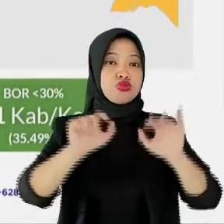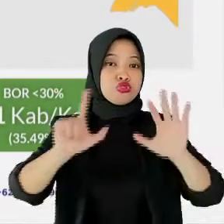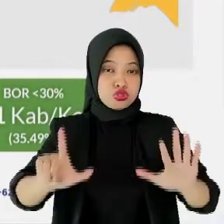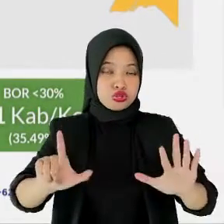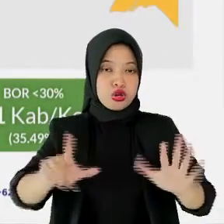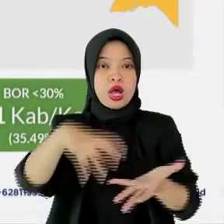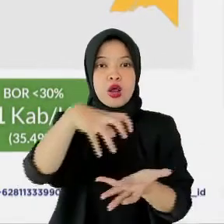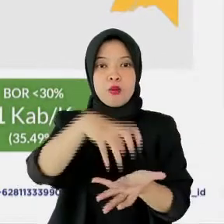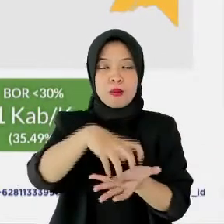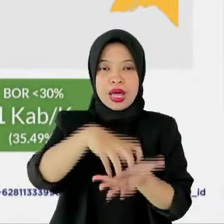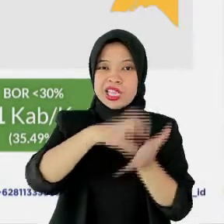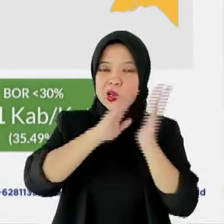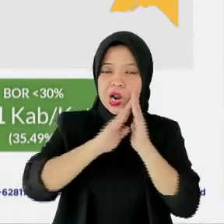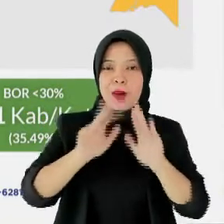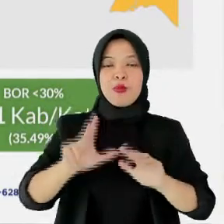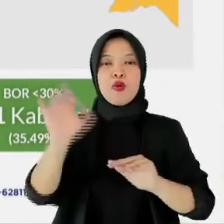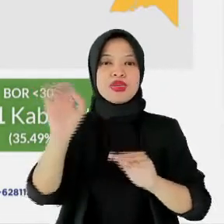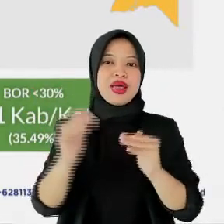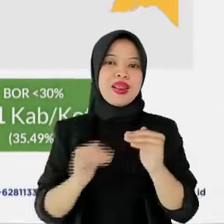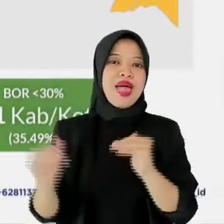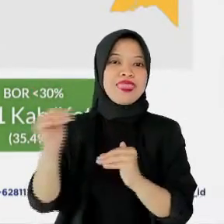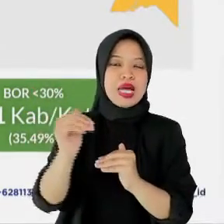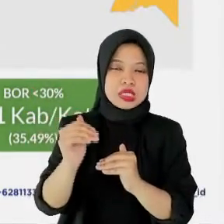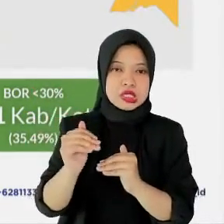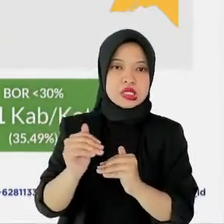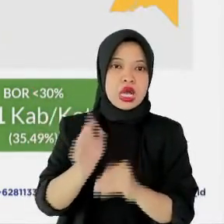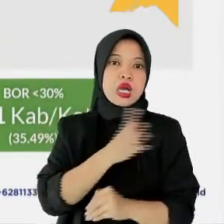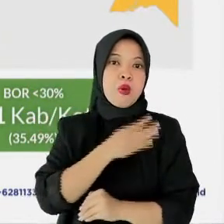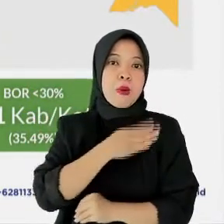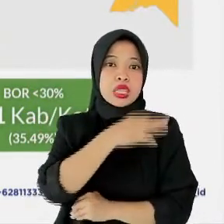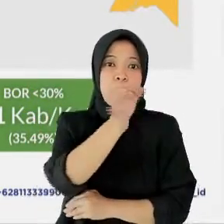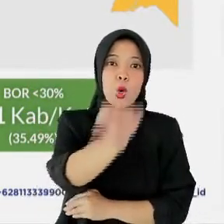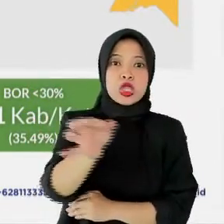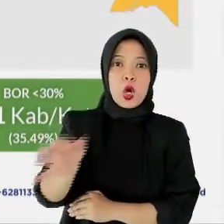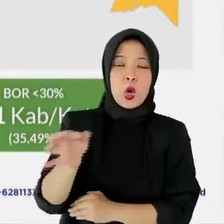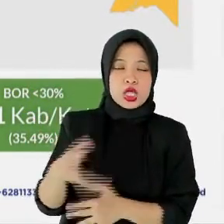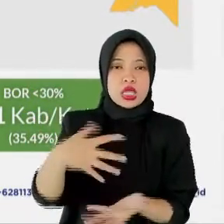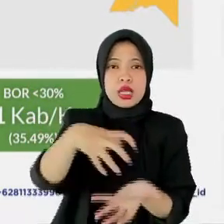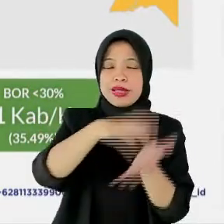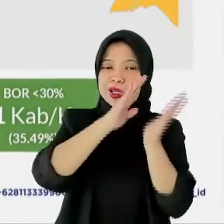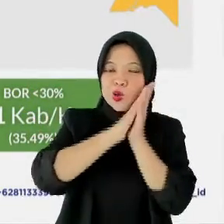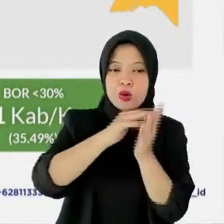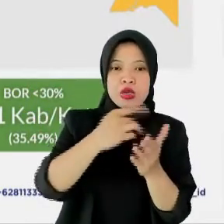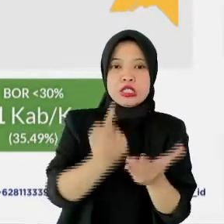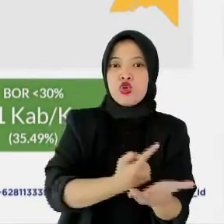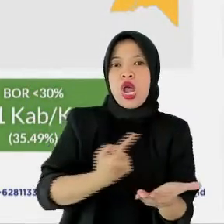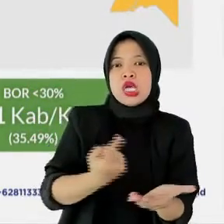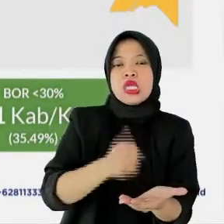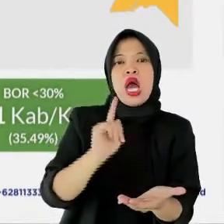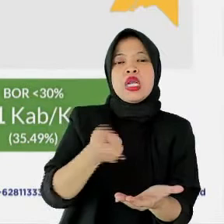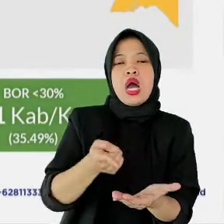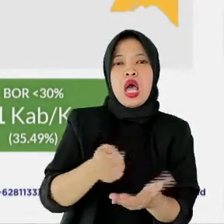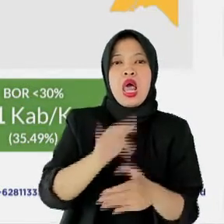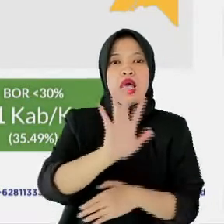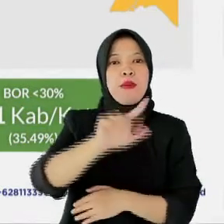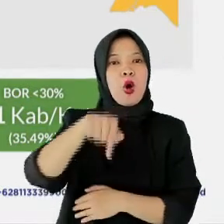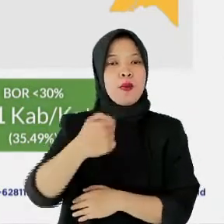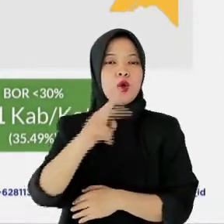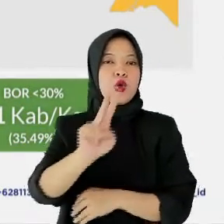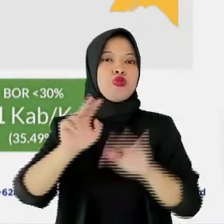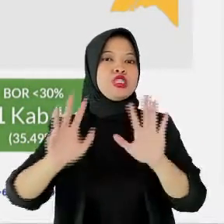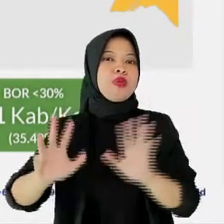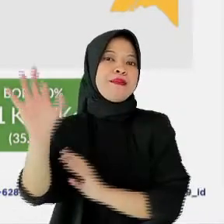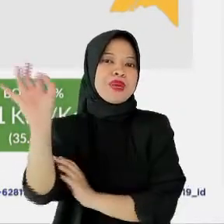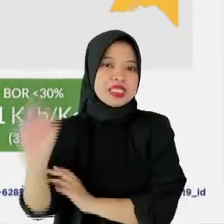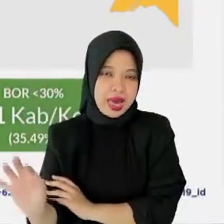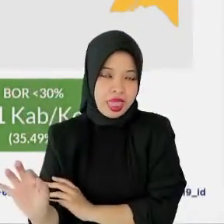atas 80%. Atau kalau dari total keseluruhan kabupaten kota yang punya tempat tidur isolasi, ini hanya sekitar